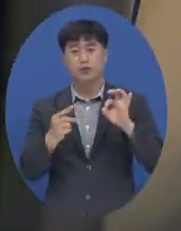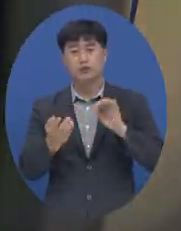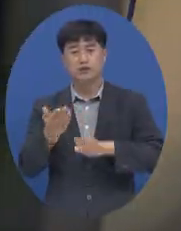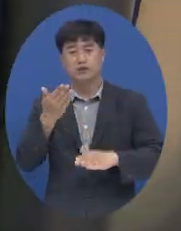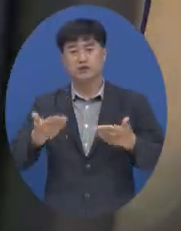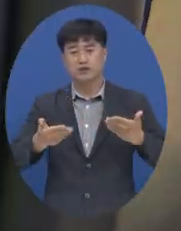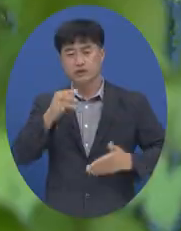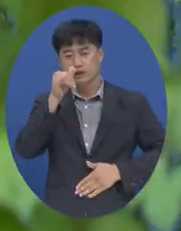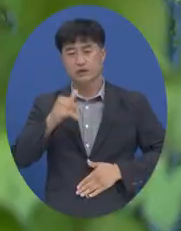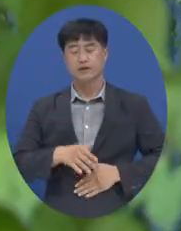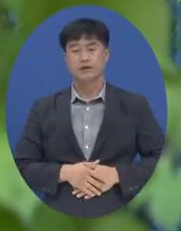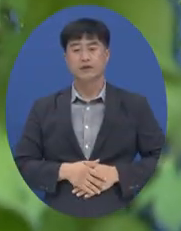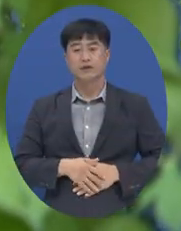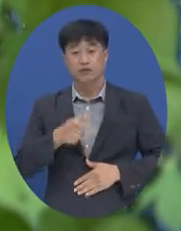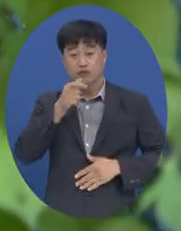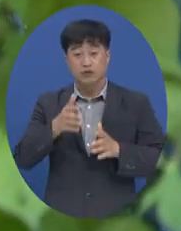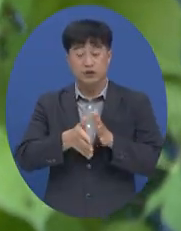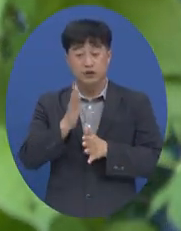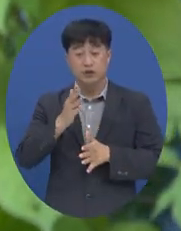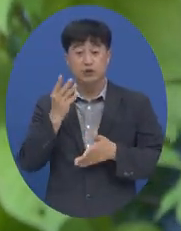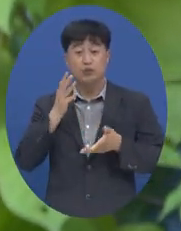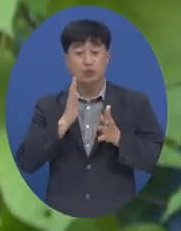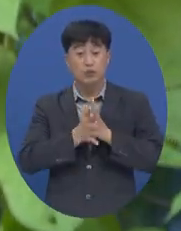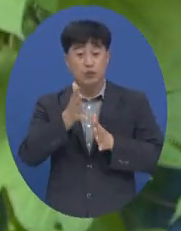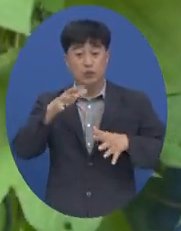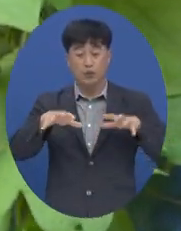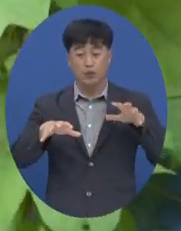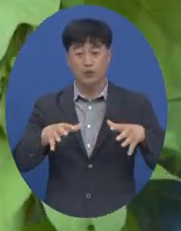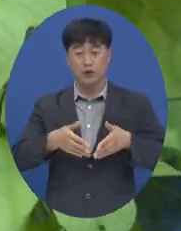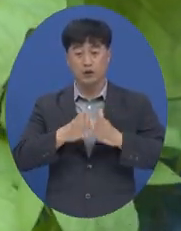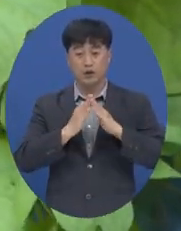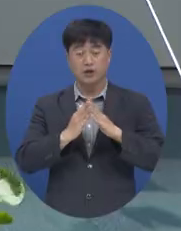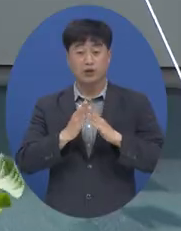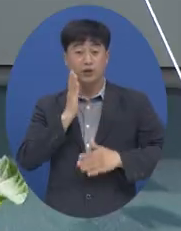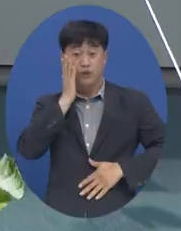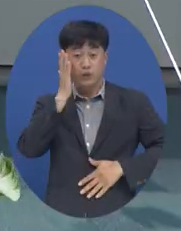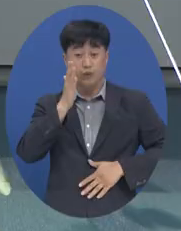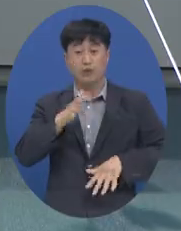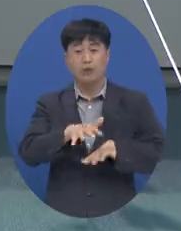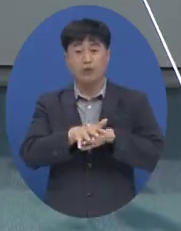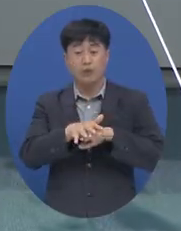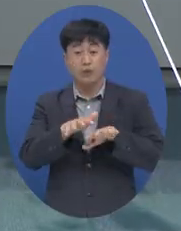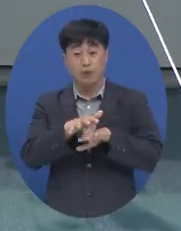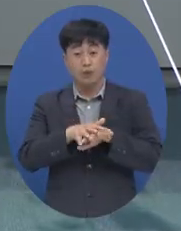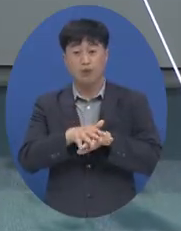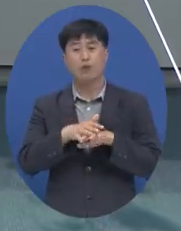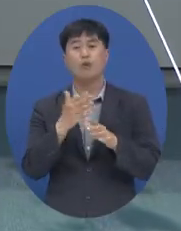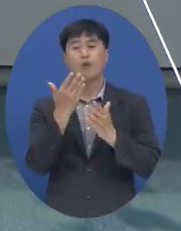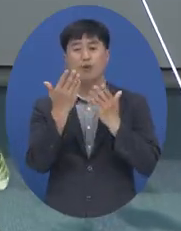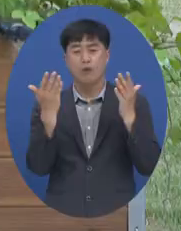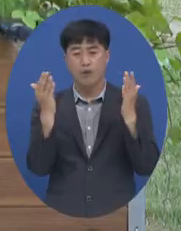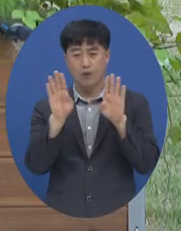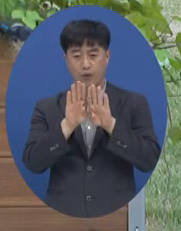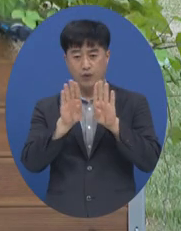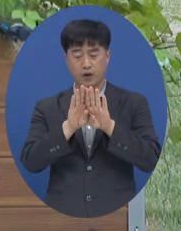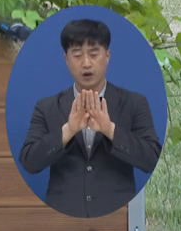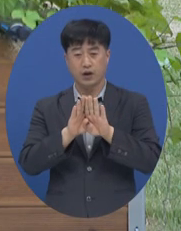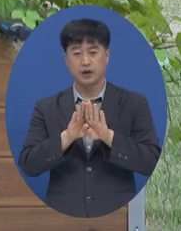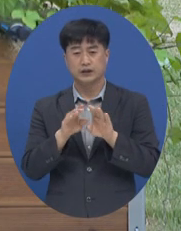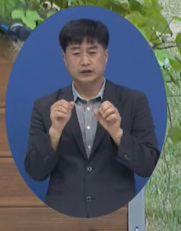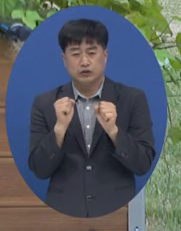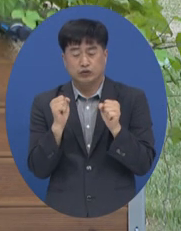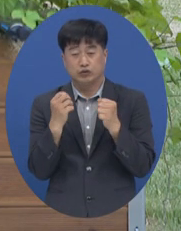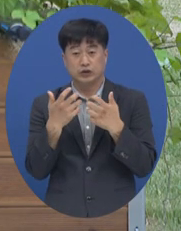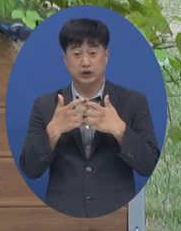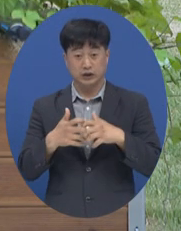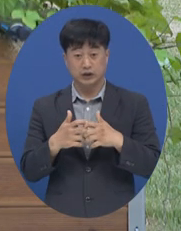차이가 납니다. 수원시가 도시 곳곳에 설치한 일명 그린 커튼인데 냉방 시설에 쓸 에너지를 절감하기